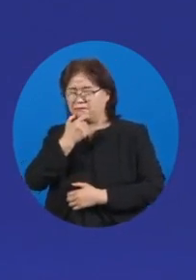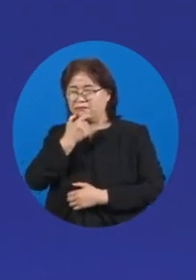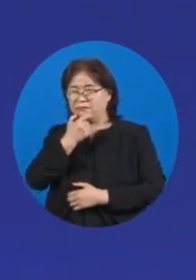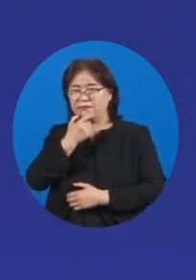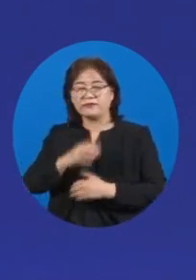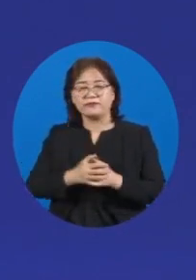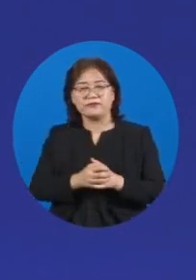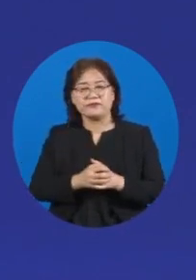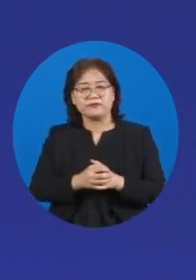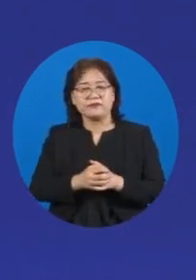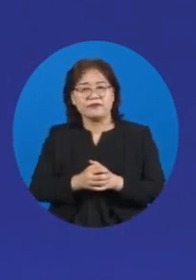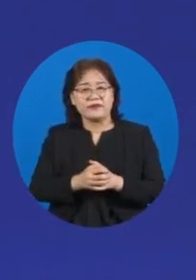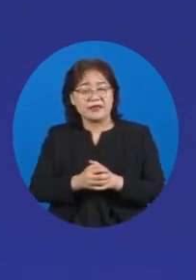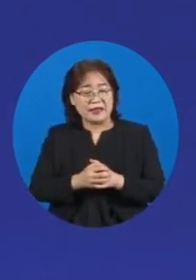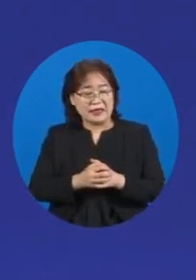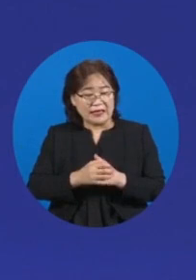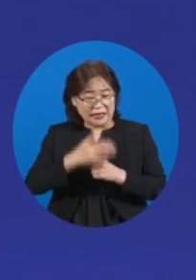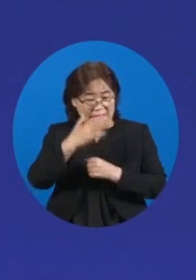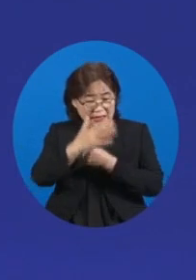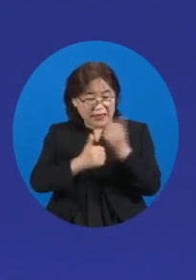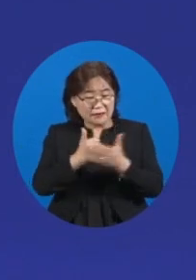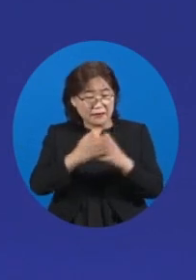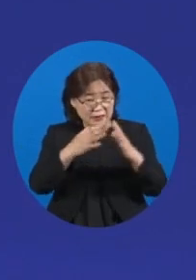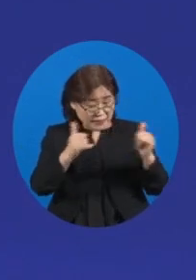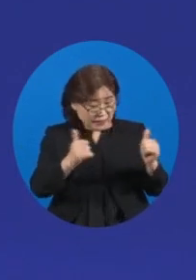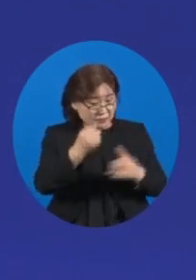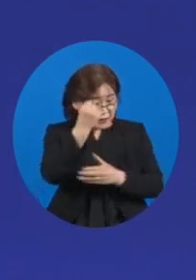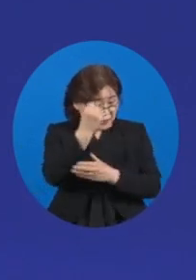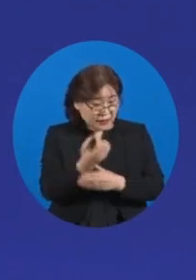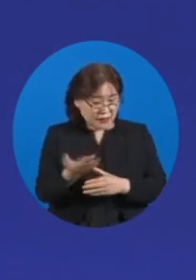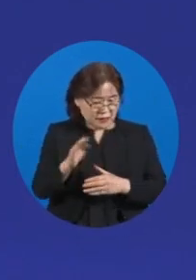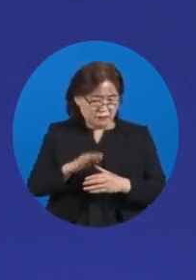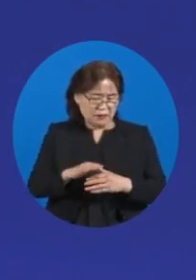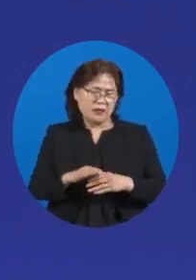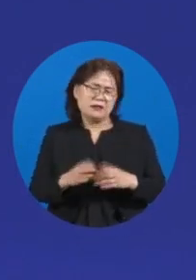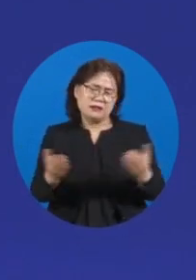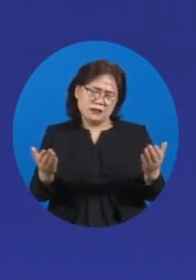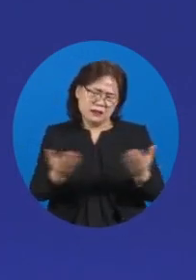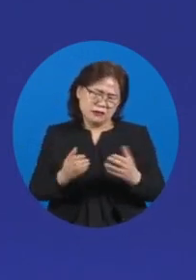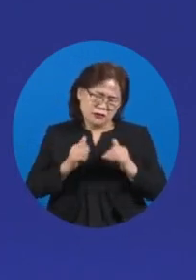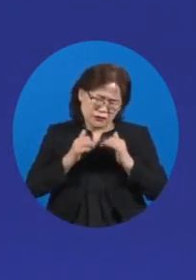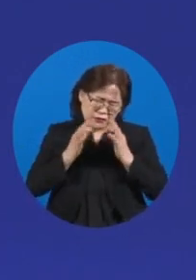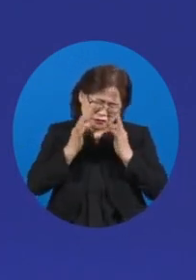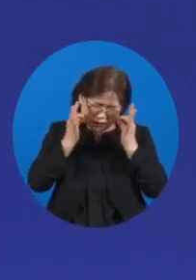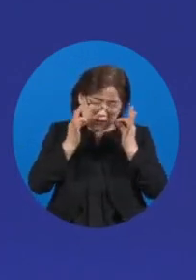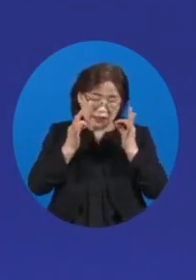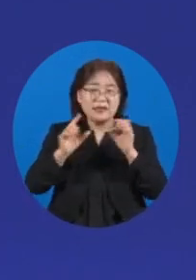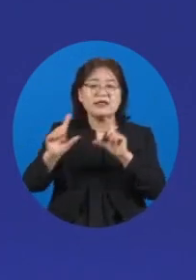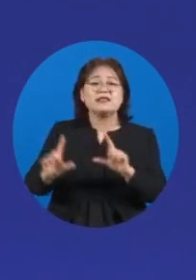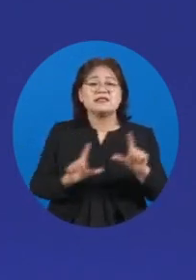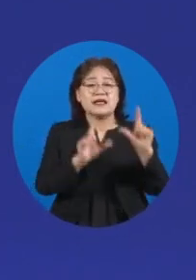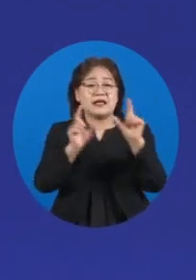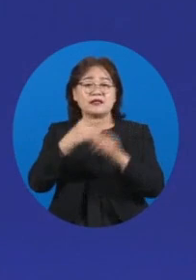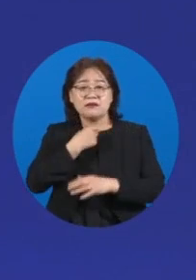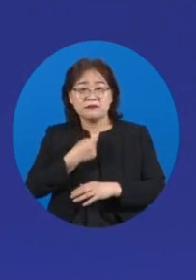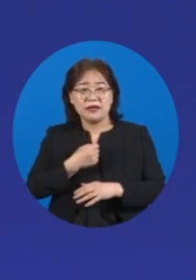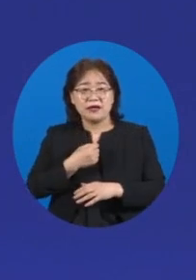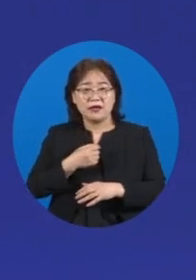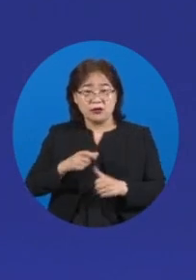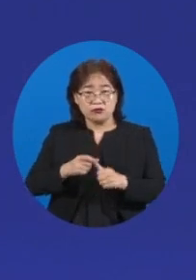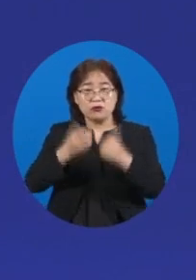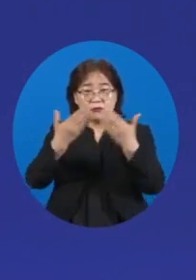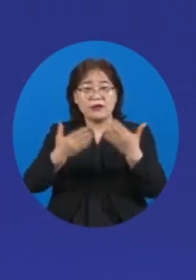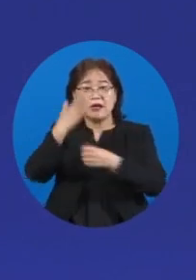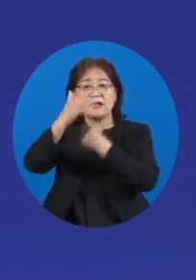하나님은 우리 인간이 타락의 써도 일하기를 운하 신 그러므로 구원받은 하나님의 사람은